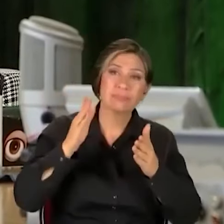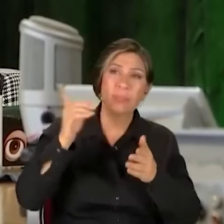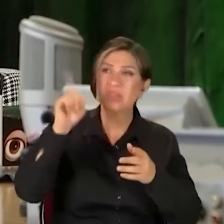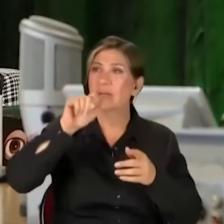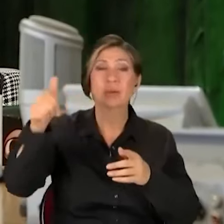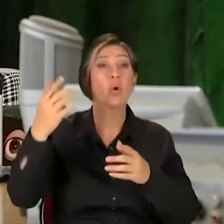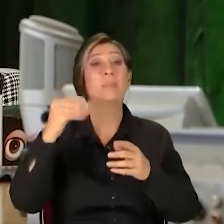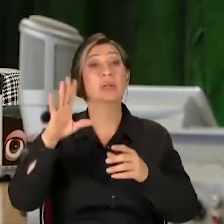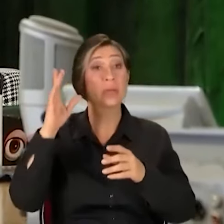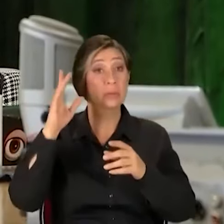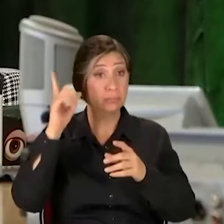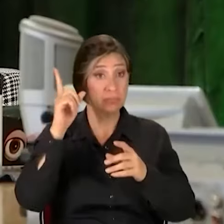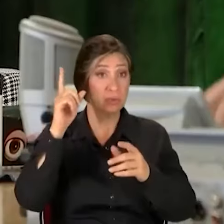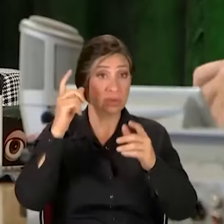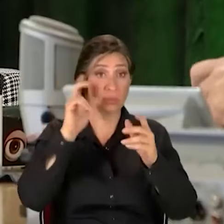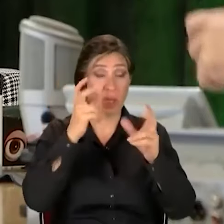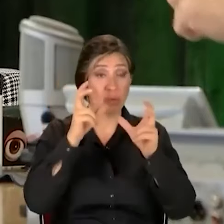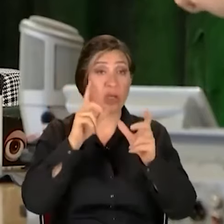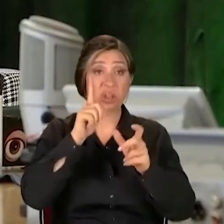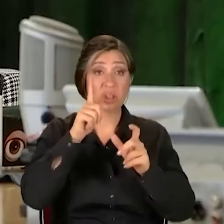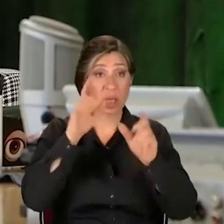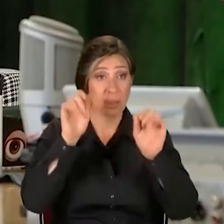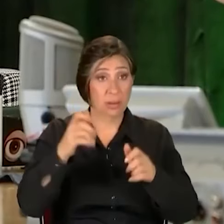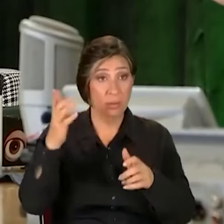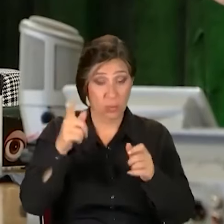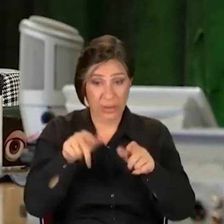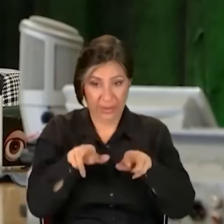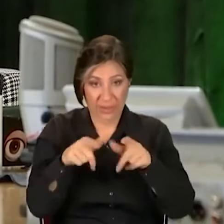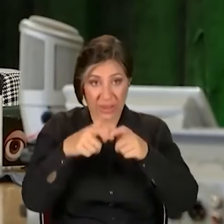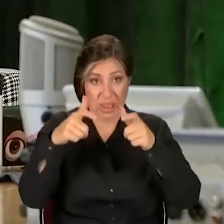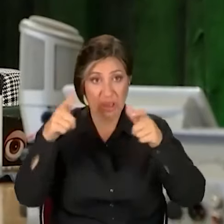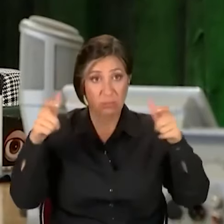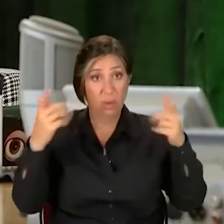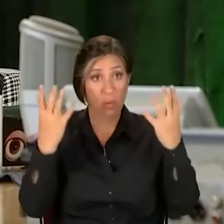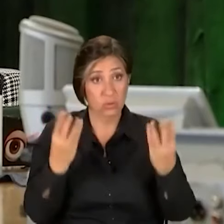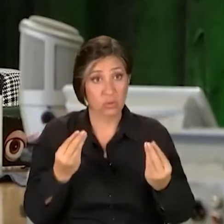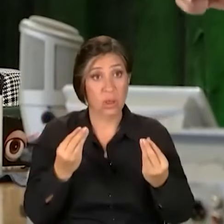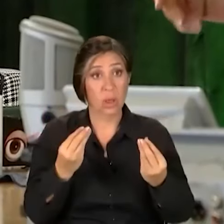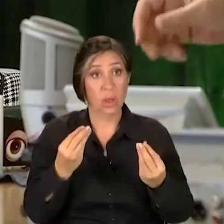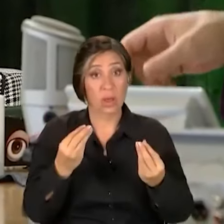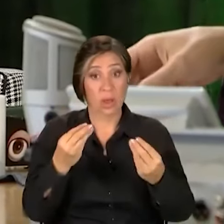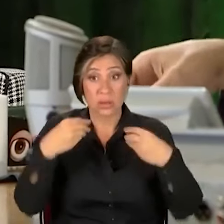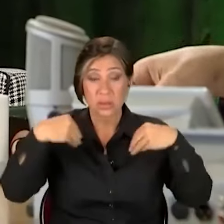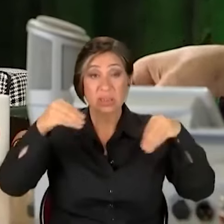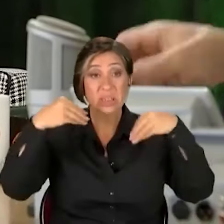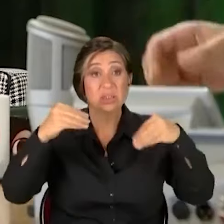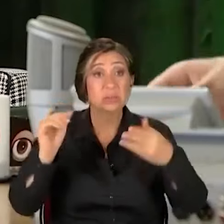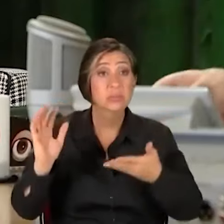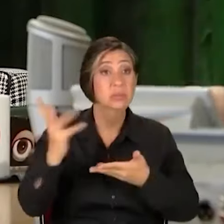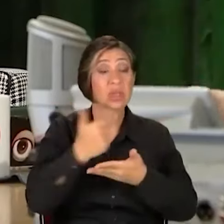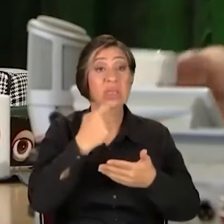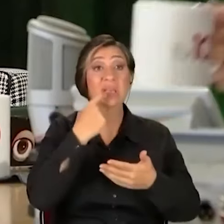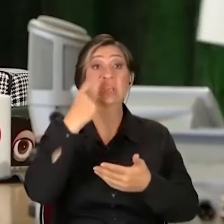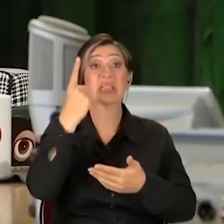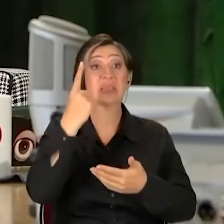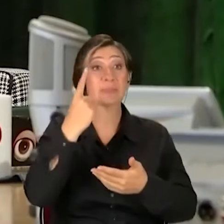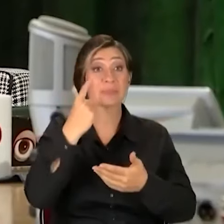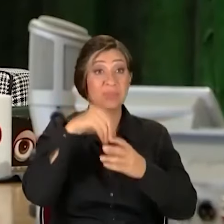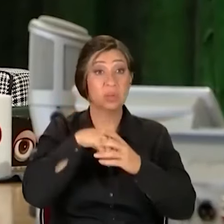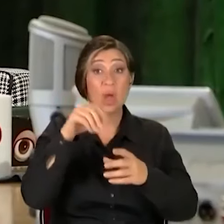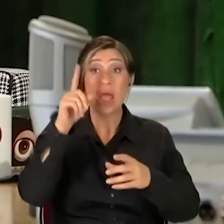değil. Beats One radyosunda çaldı. Şimdi bu tarz gelişmeler olunca fiziksel satışlarda yılın en çok satan ilk